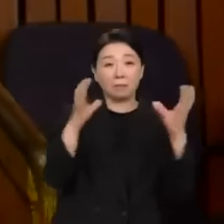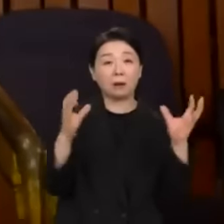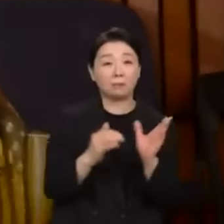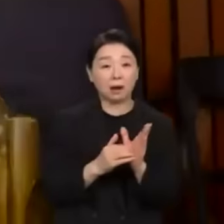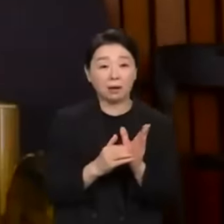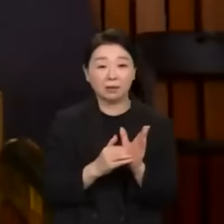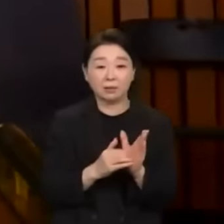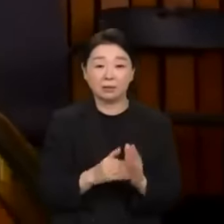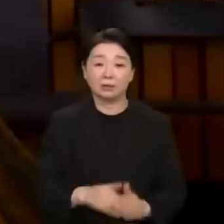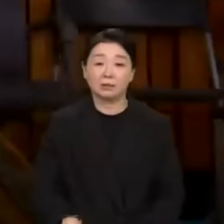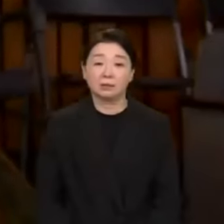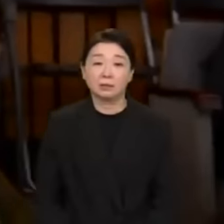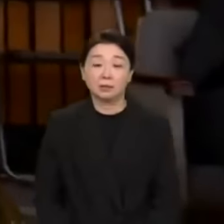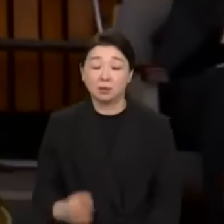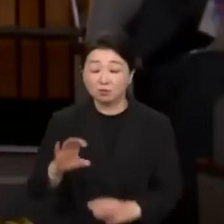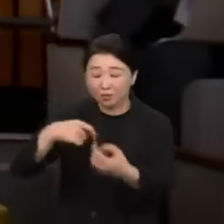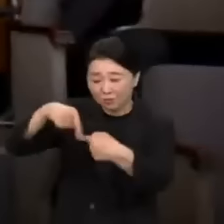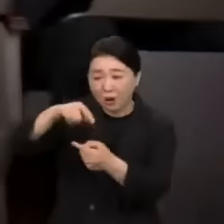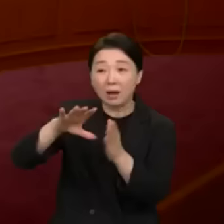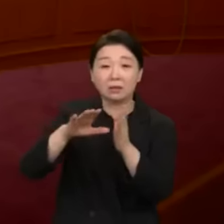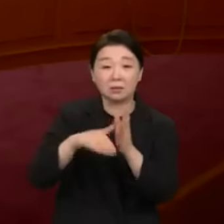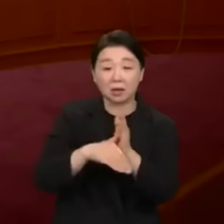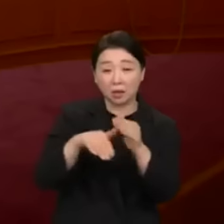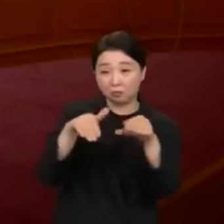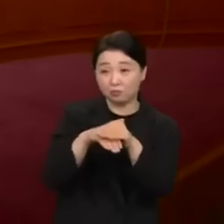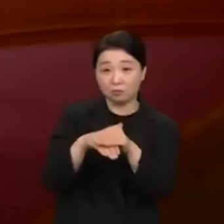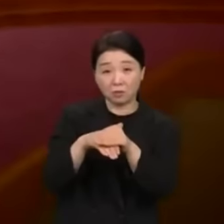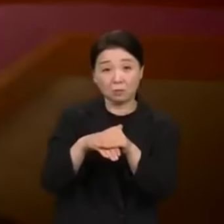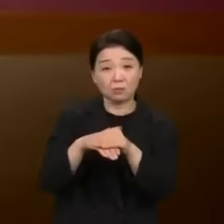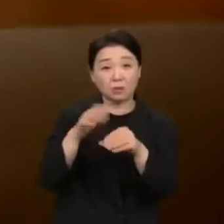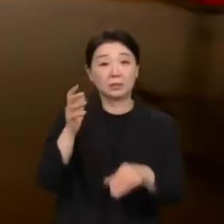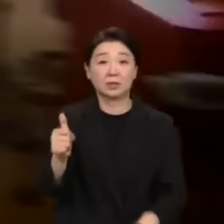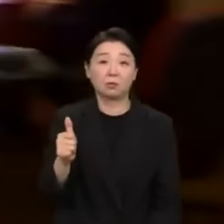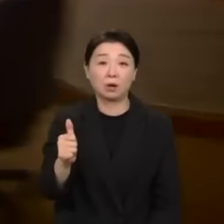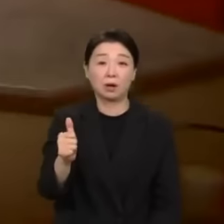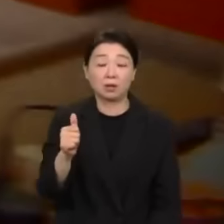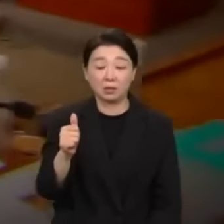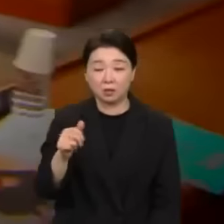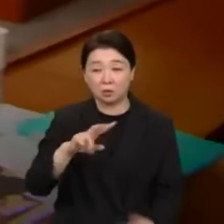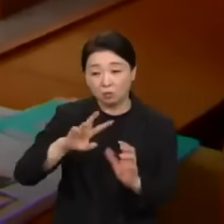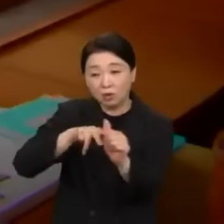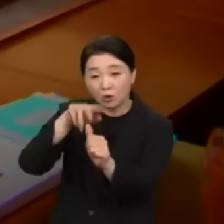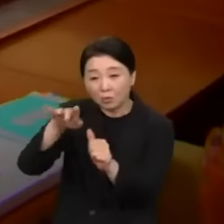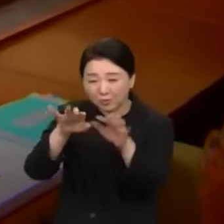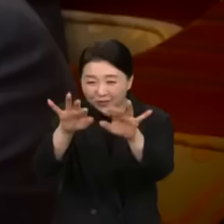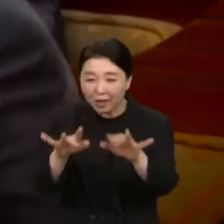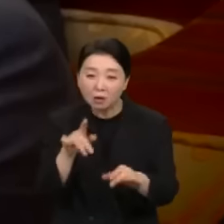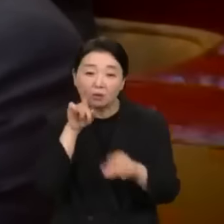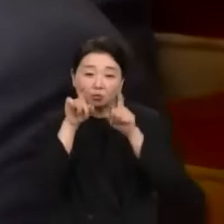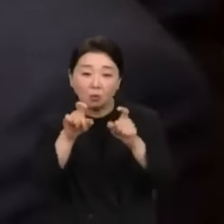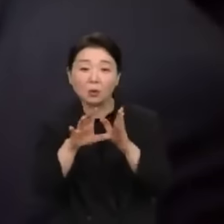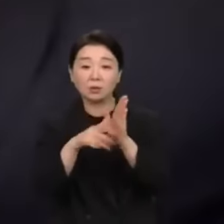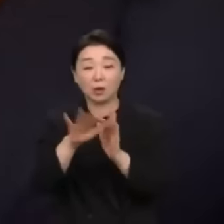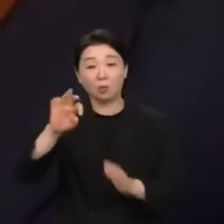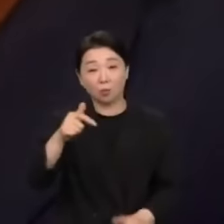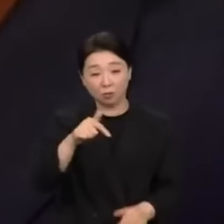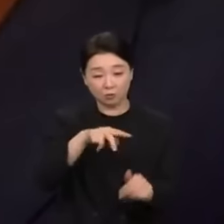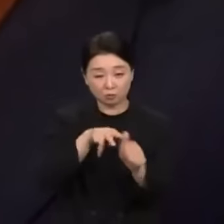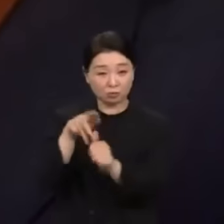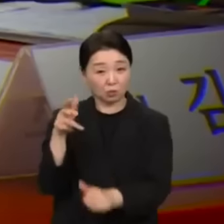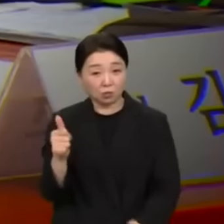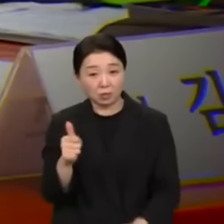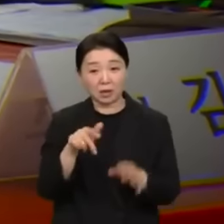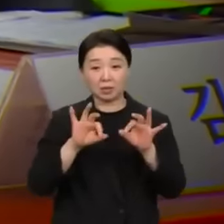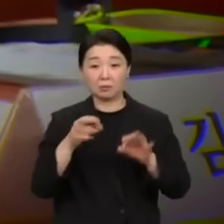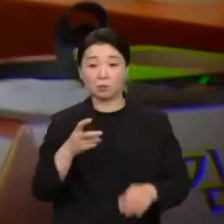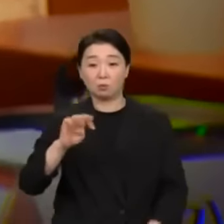국정농단 청문회에서 조윤선 전 문체부 장관이 2013년 국가정보원 댓글 의혹 청문회에서 원세훈 전 국정원장과 김용판